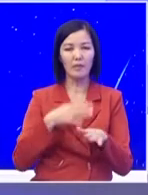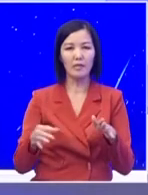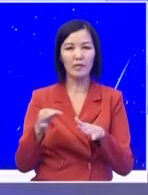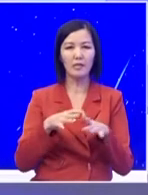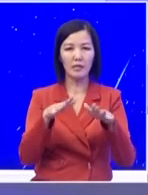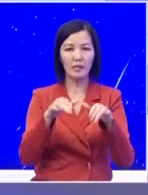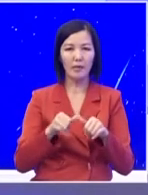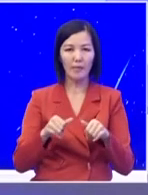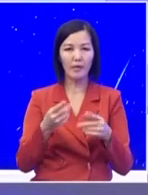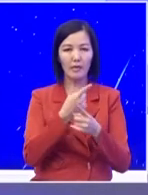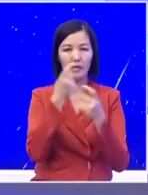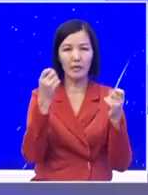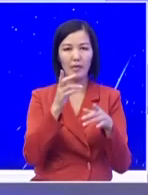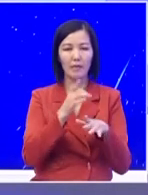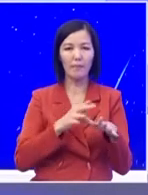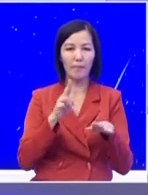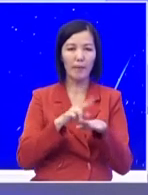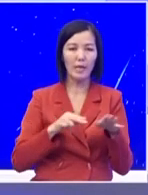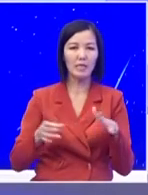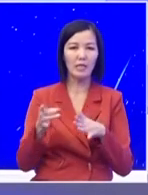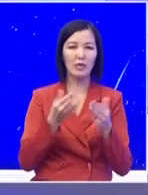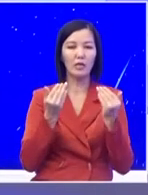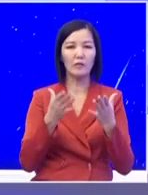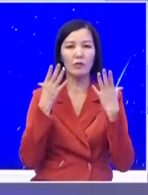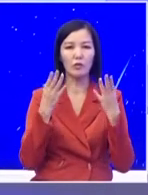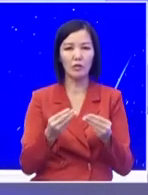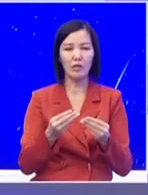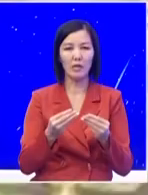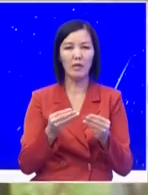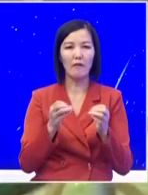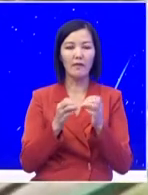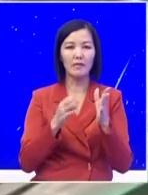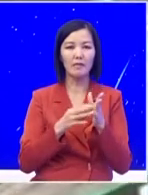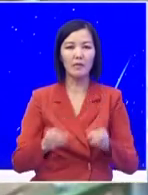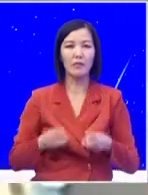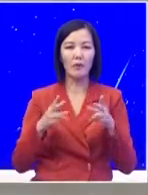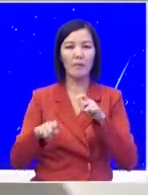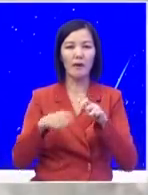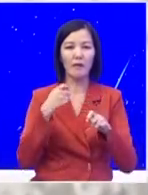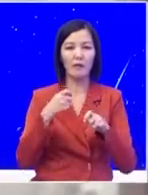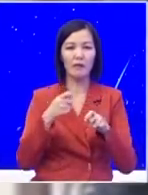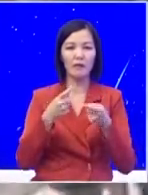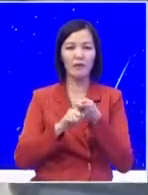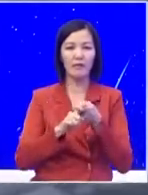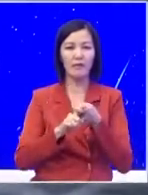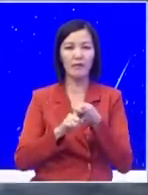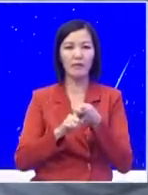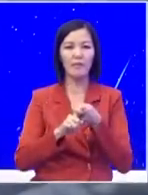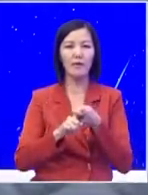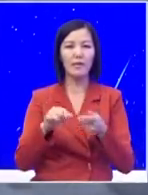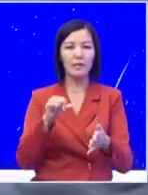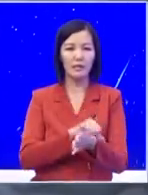области, сообщает департамент полиции региона. На сегодняшний день выявлено 18 уголовных правонарушений, связанных с незаконным